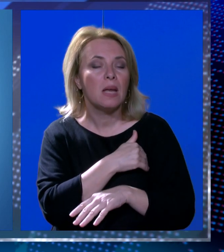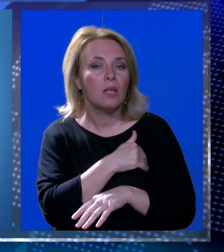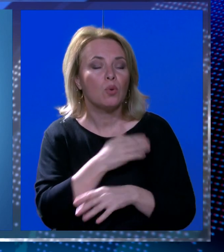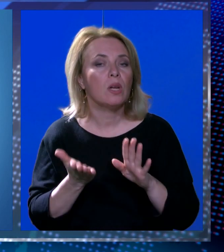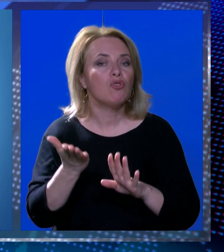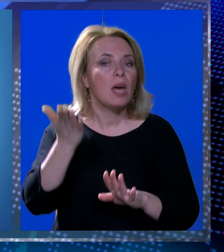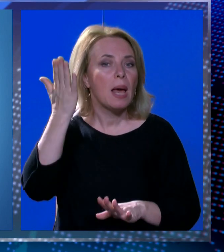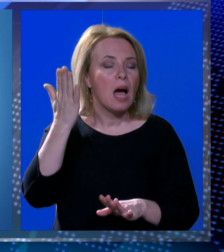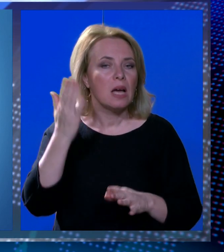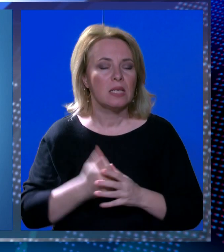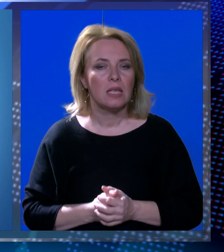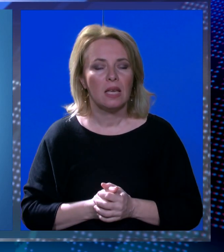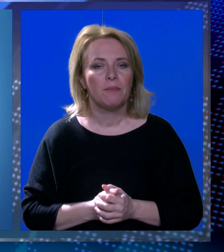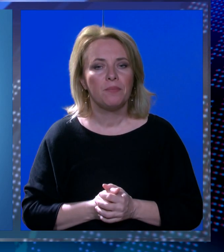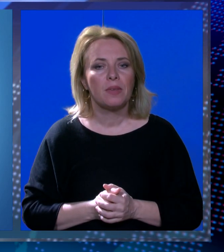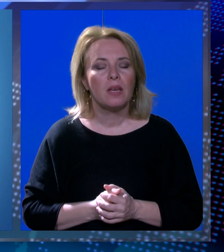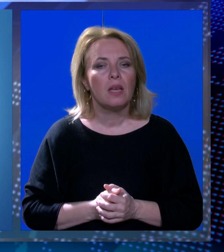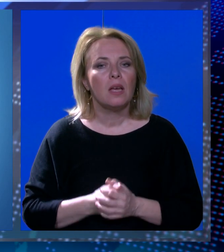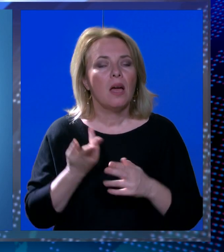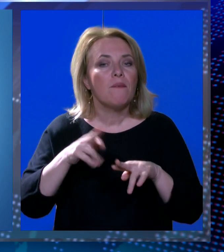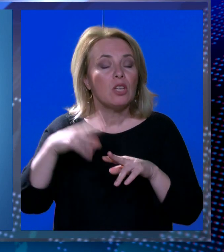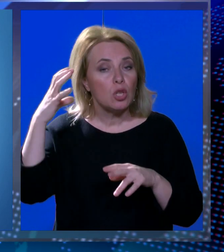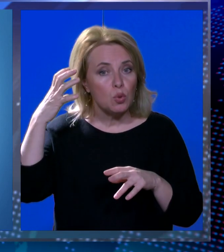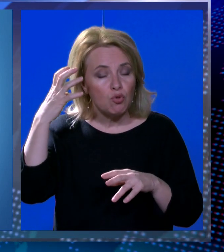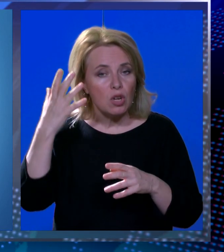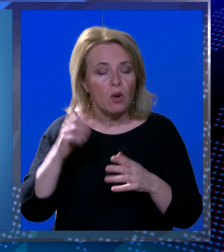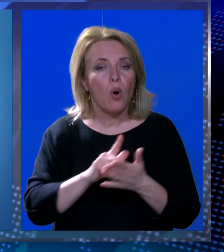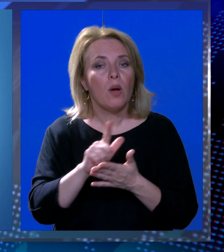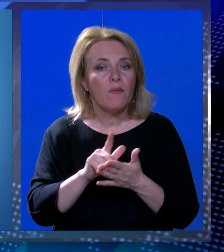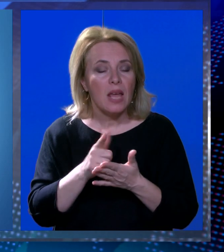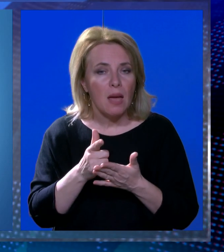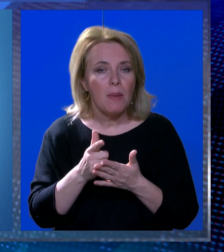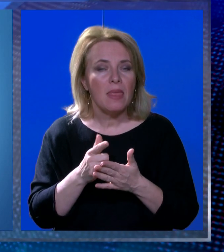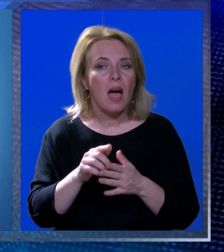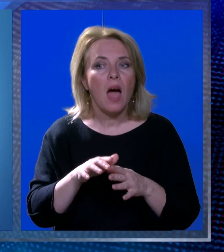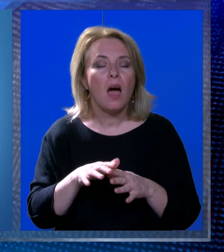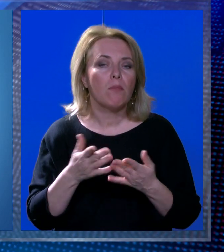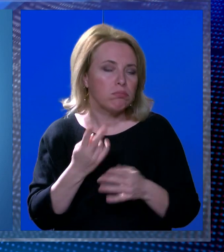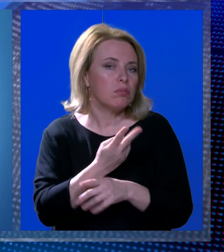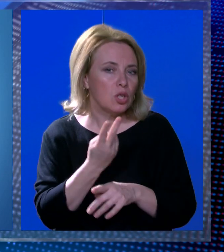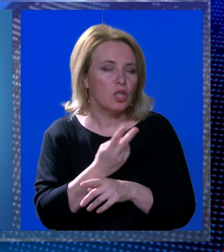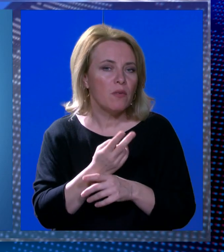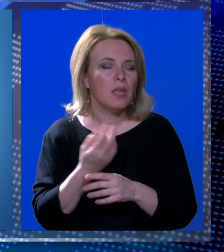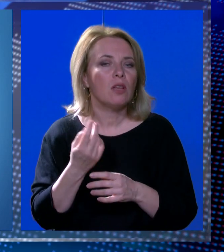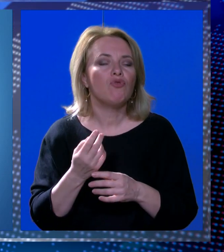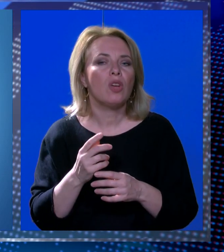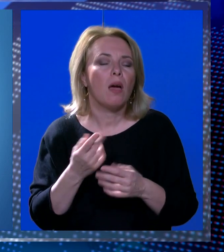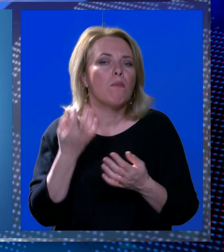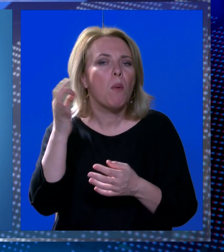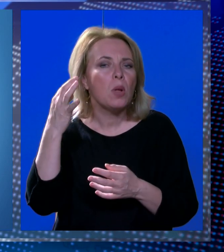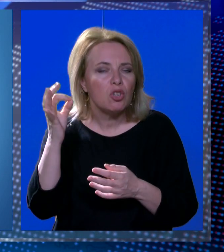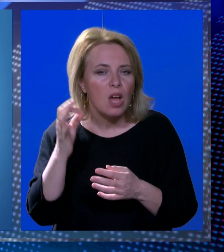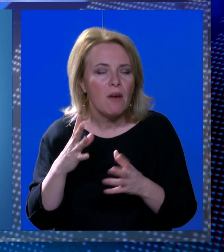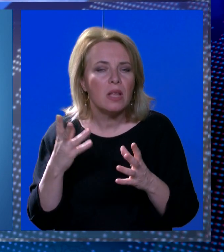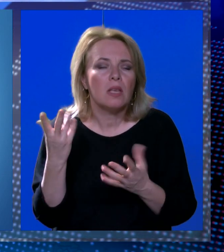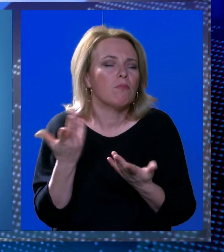temperature zraka i sniženje noćne i jutarnje temperature. Više sunčanog vremena u većem dijelu zemlje će utjecati na poboljšanje općeg